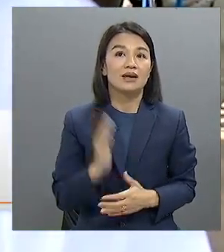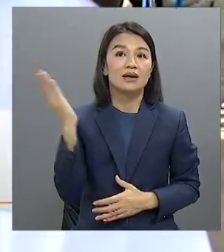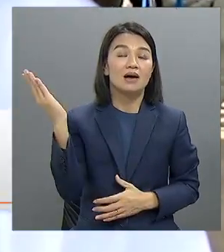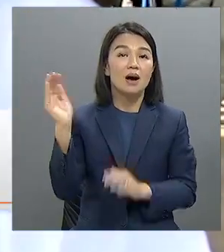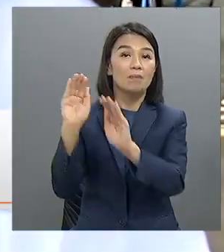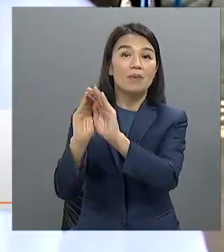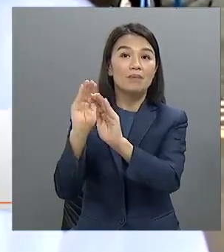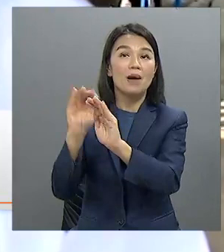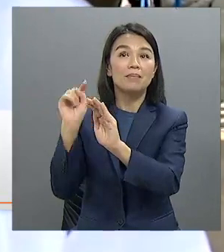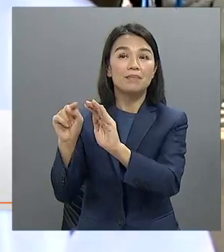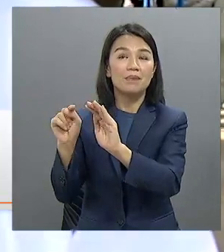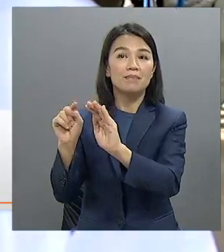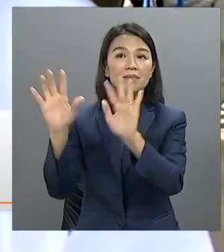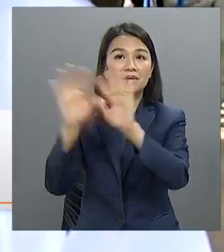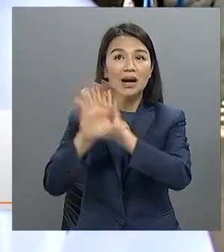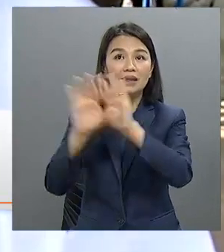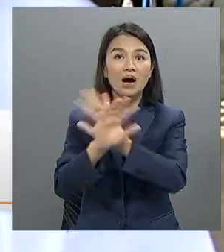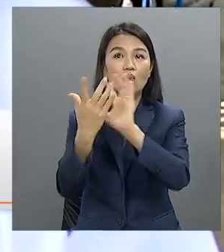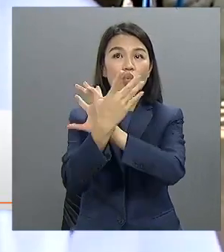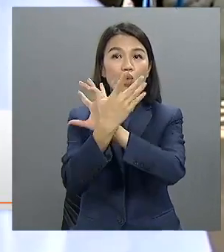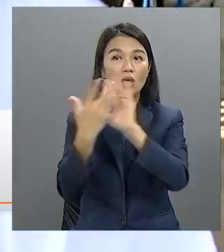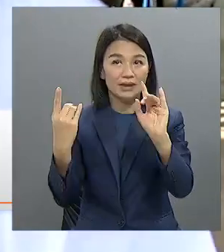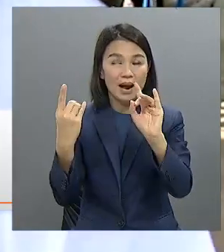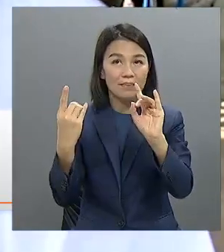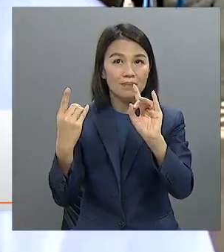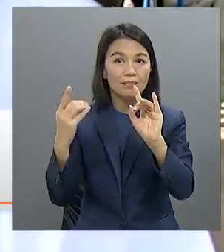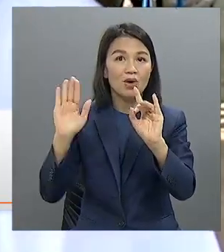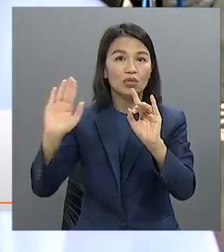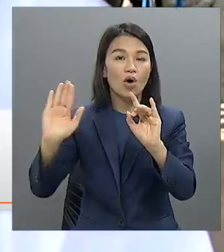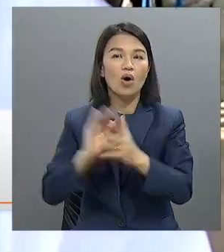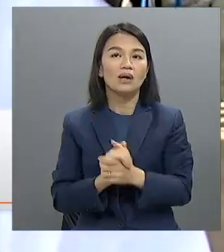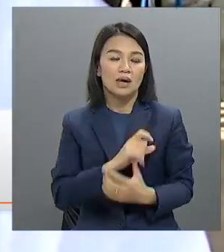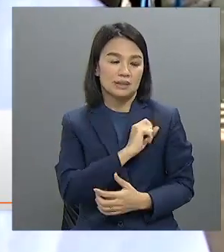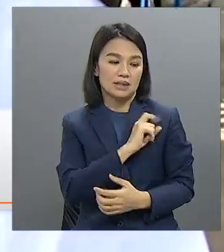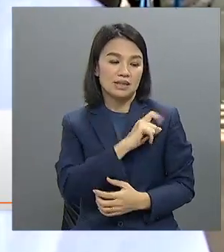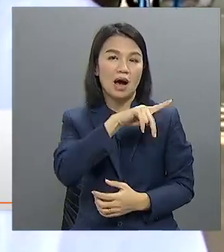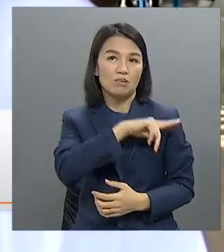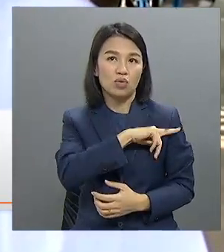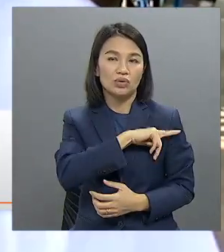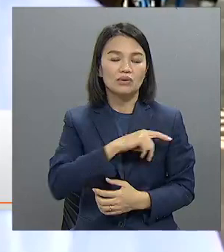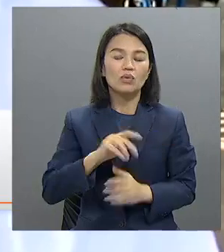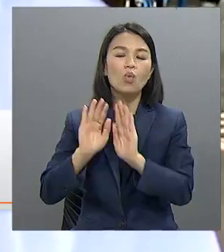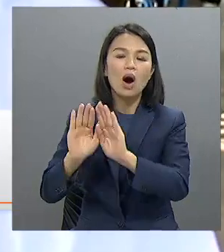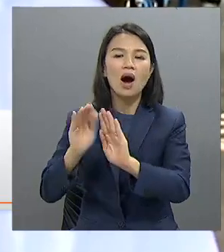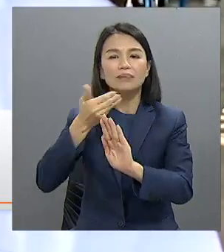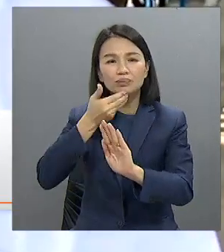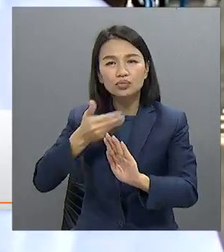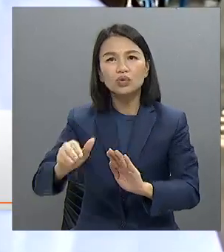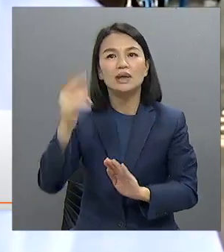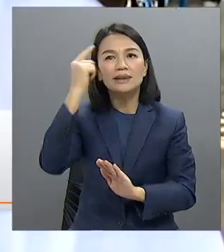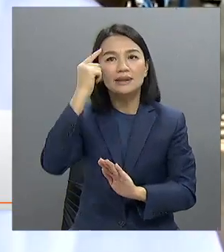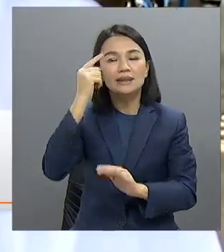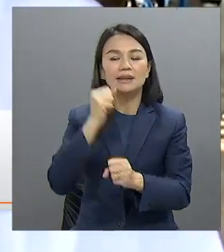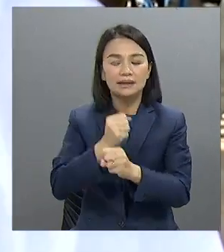รักษาพระธรรมหรือว่ารักษาศาสนาพุทธเรายืนยาวแล้วก็คิดว่าจะทำเป็นโอ่งปฏิบัติธรรม